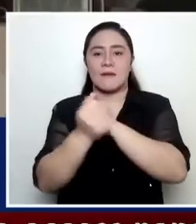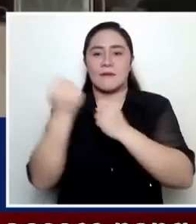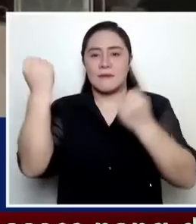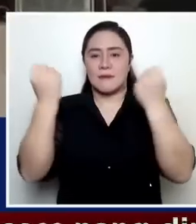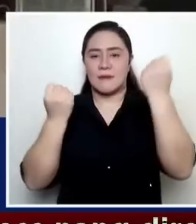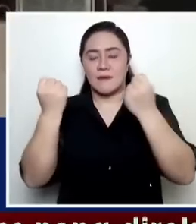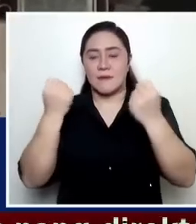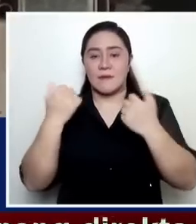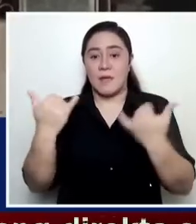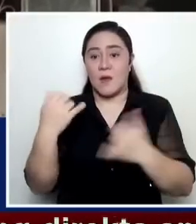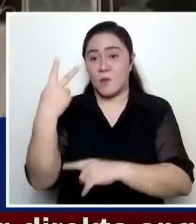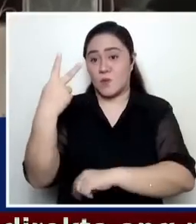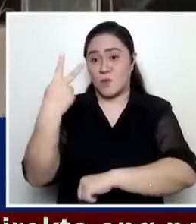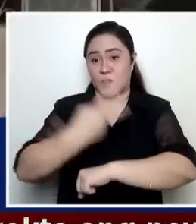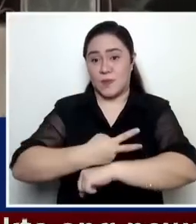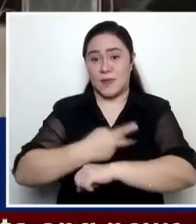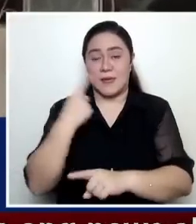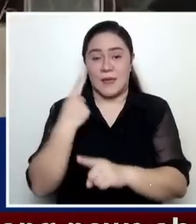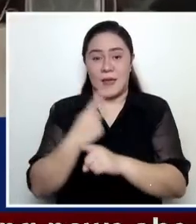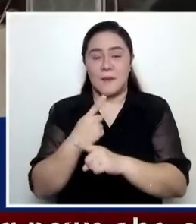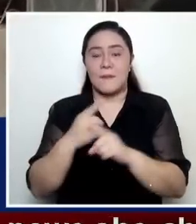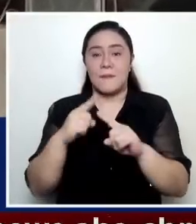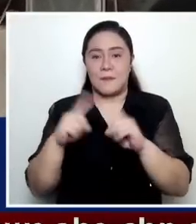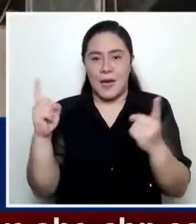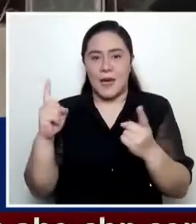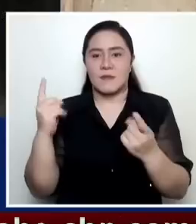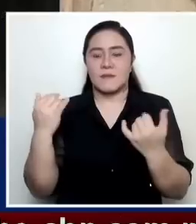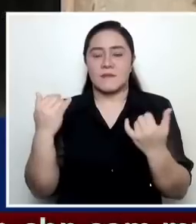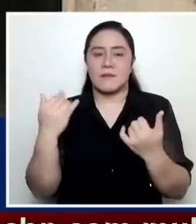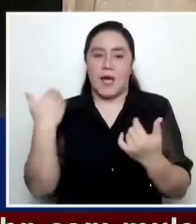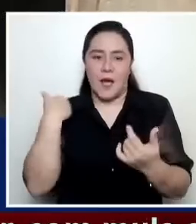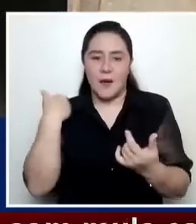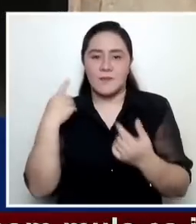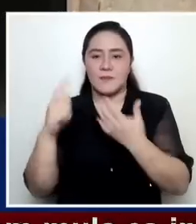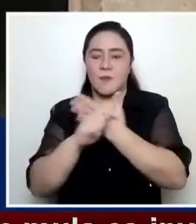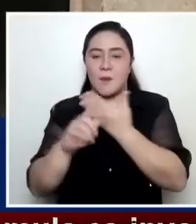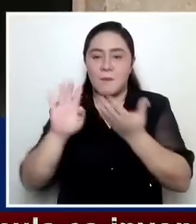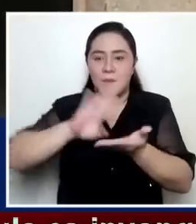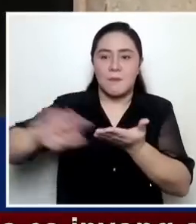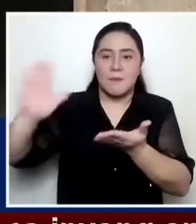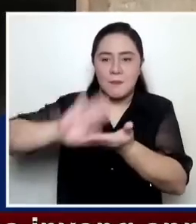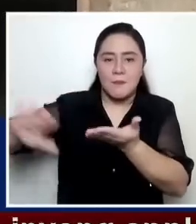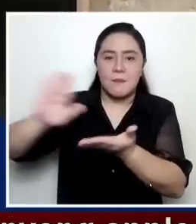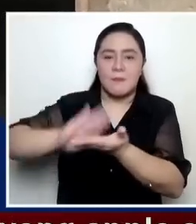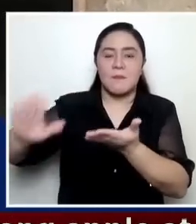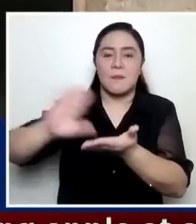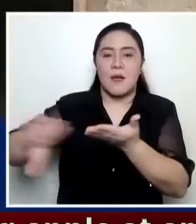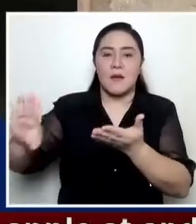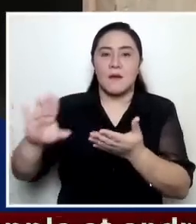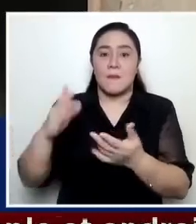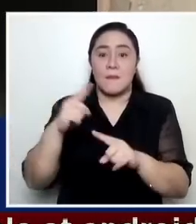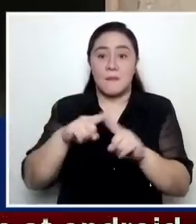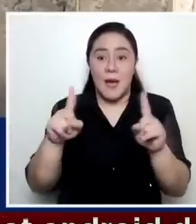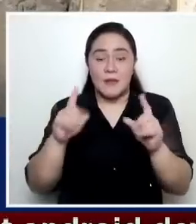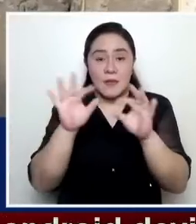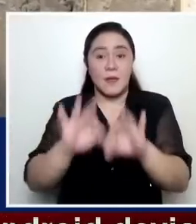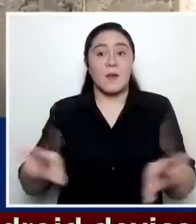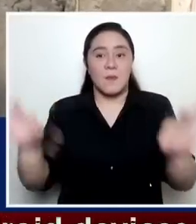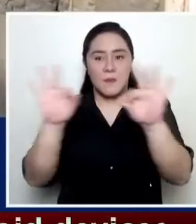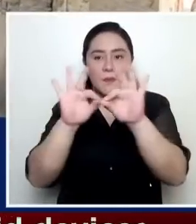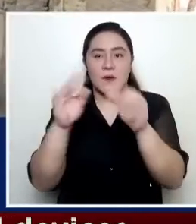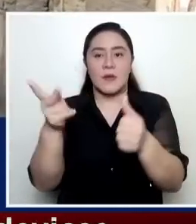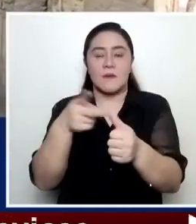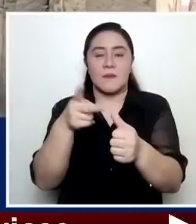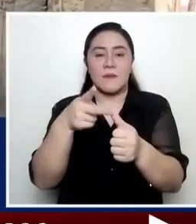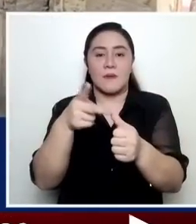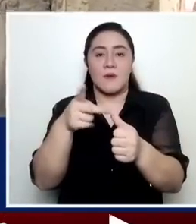ngayon ay nagawa na ng paraan na maidaan kahit papano yung mga sasakyan na may dalang relief goods para makatawid papunta doon sa